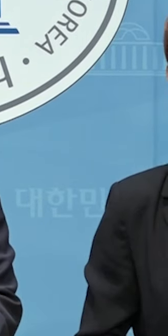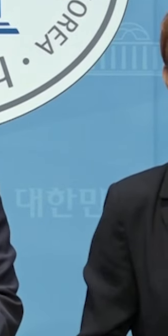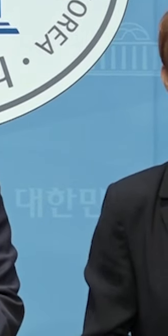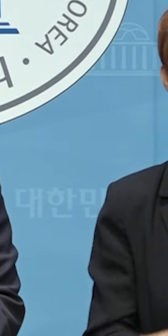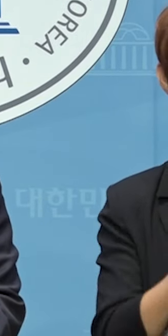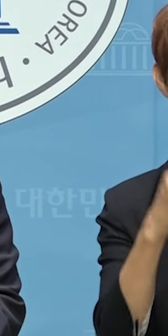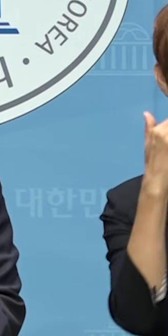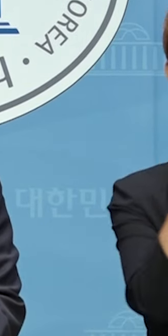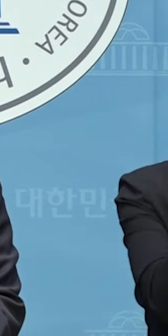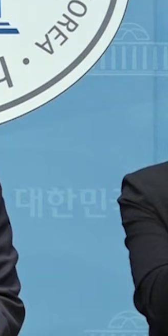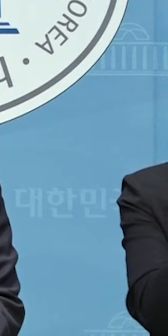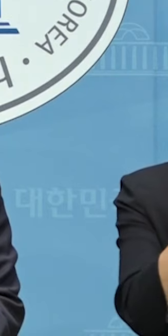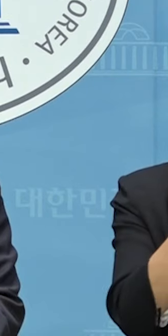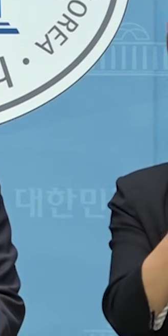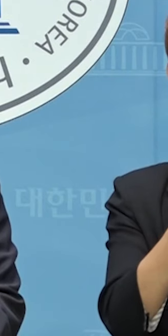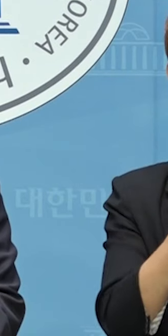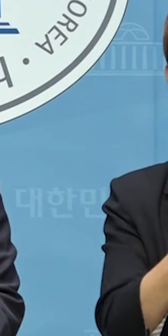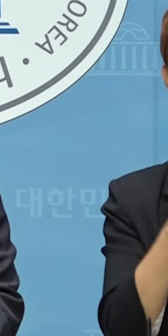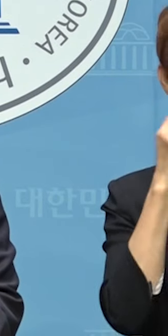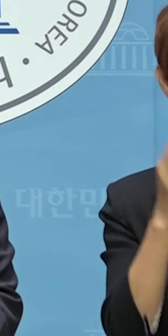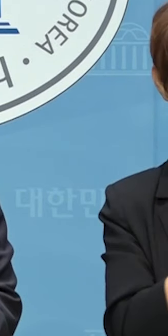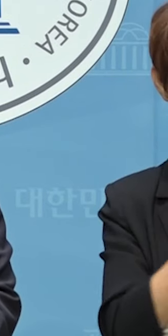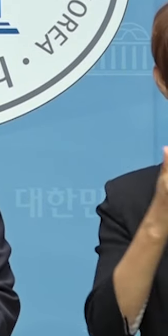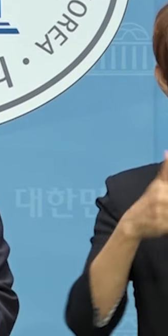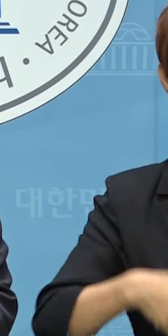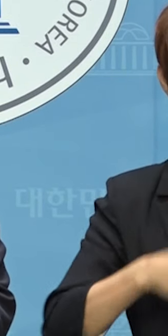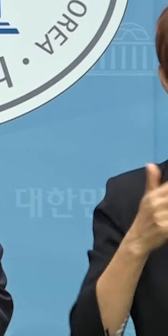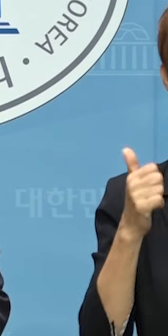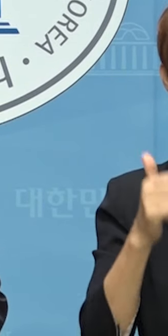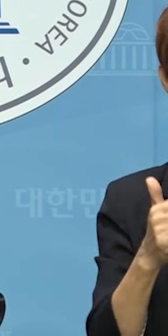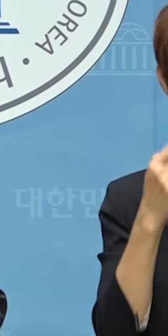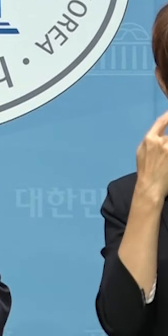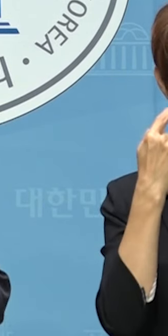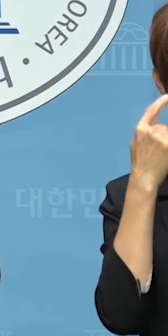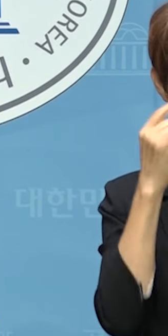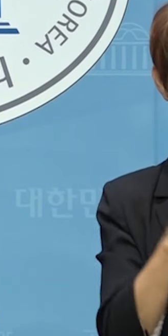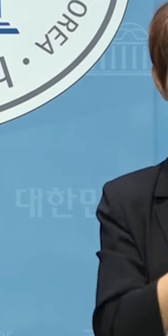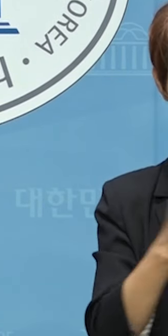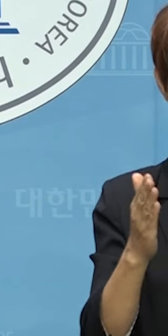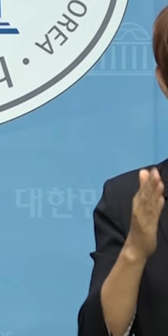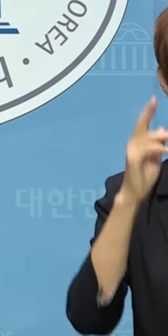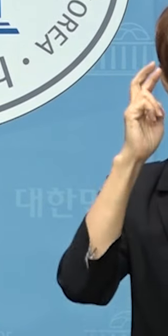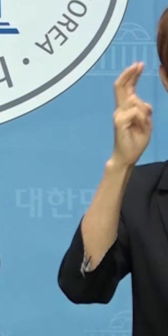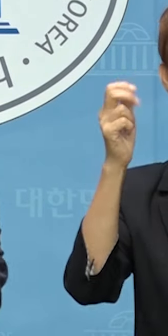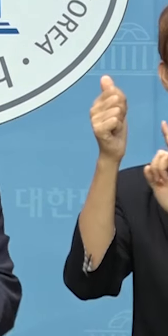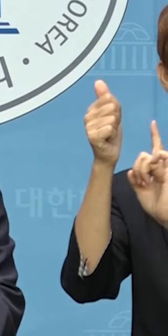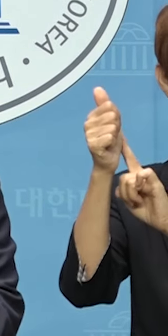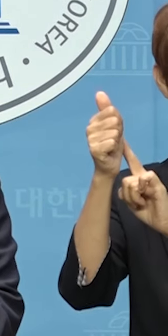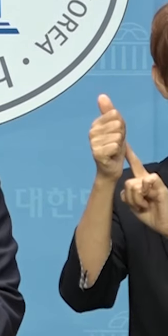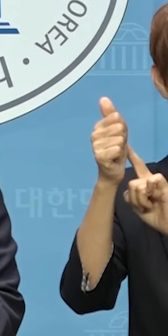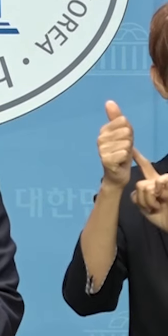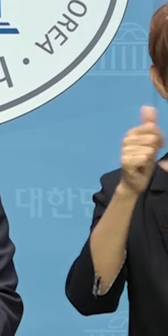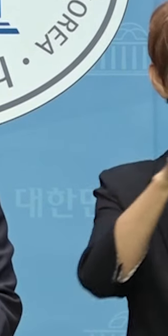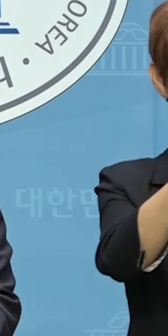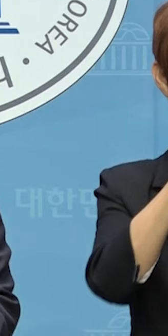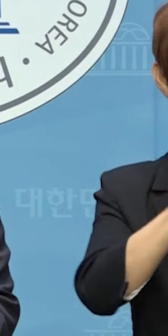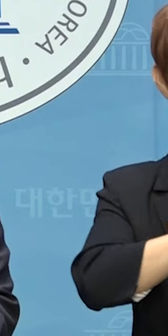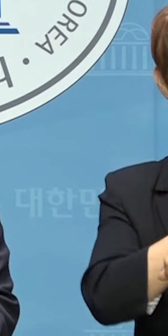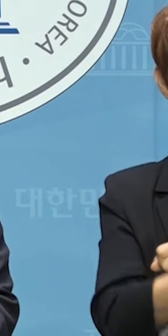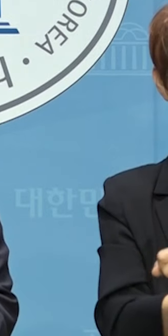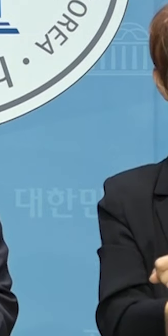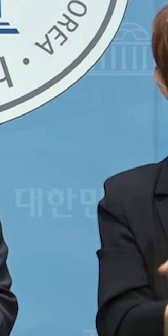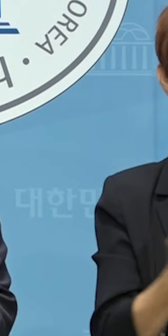CC 비비를 가려야 하는 법원의 법적 판단대 영력과 사용자의 고유한 인사 근권 등